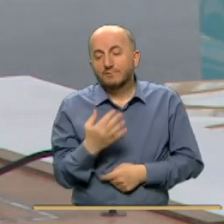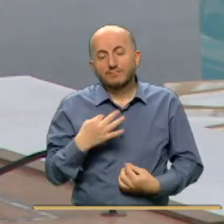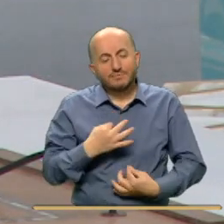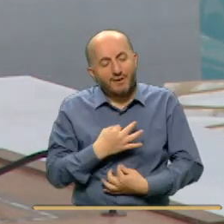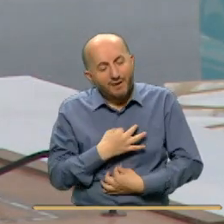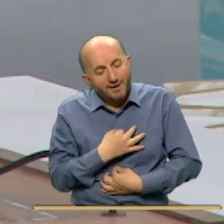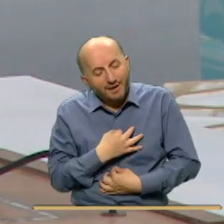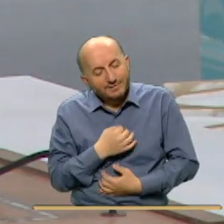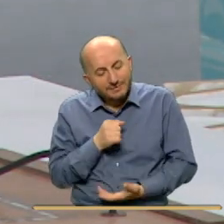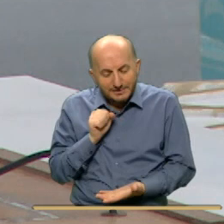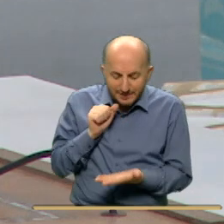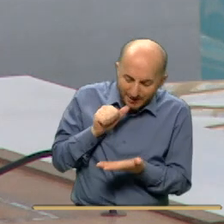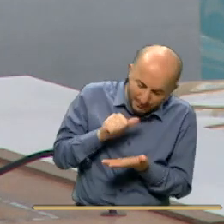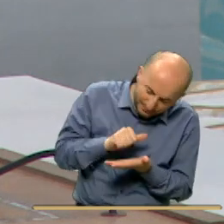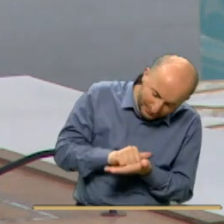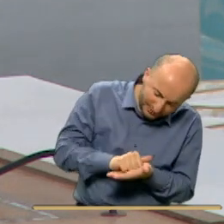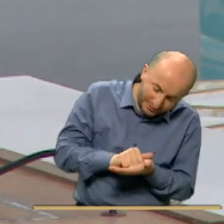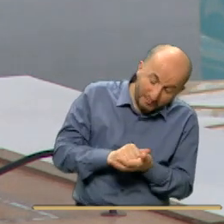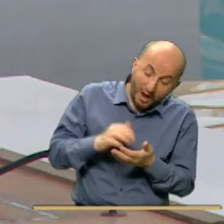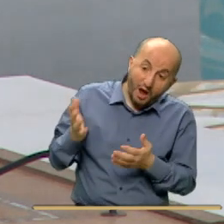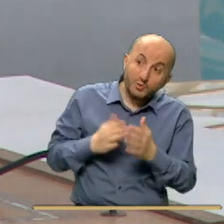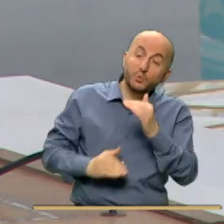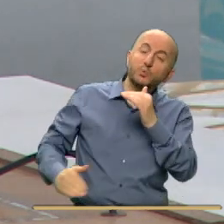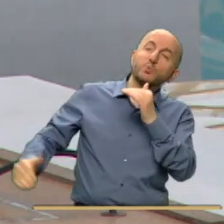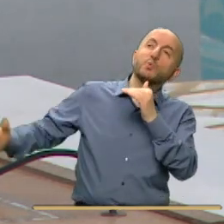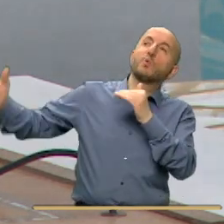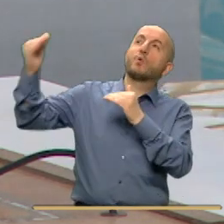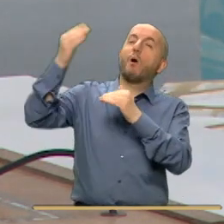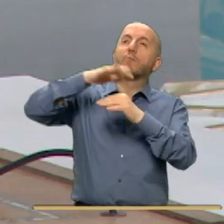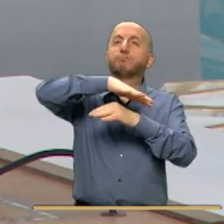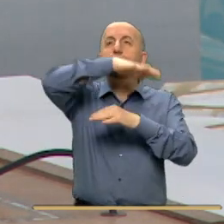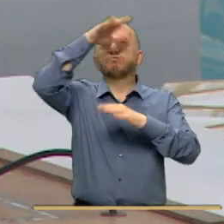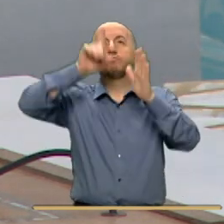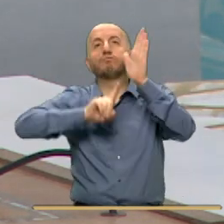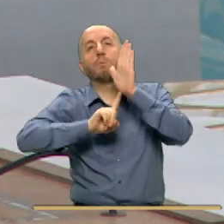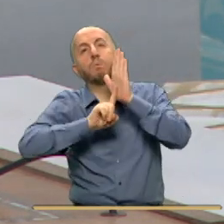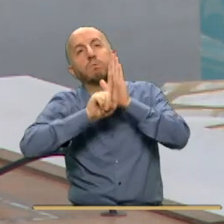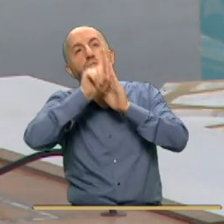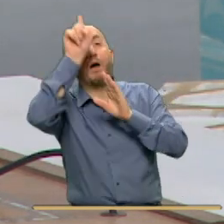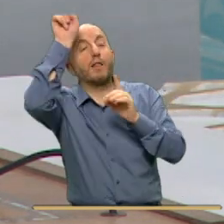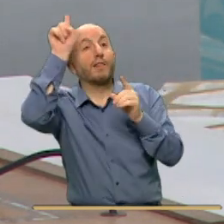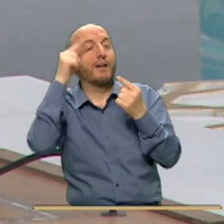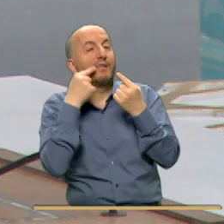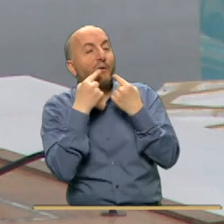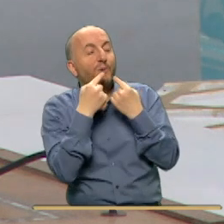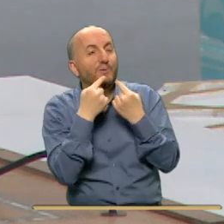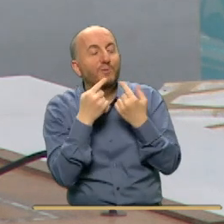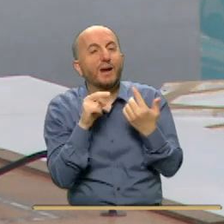mütevazi şekilde secdeye kapanmıştır ama en yüce olarak arşın derinliklerinde Rabbi ile konuşuyor fısıltı hali.